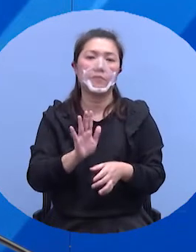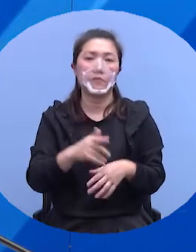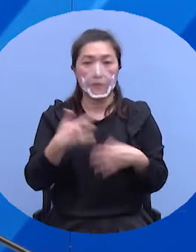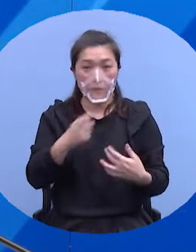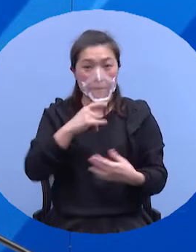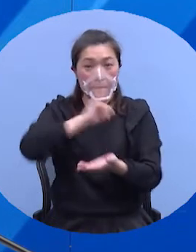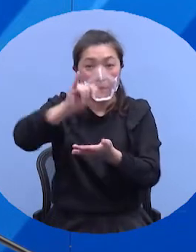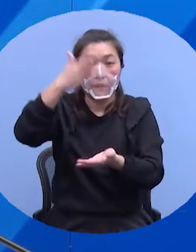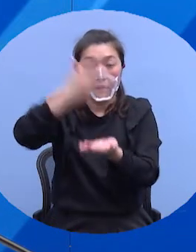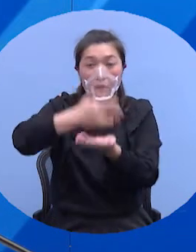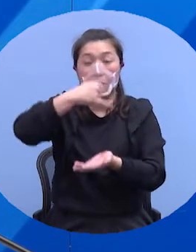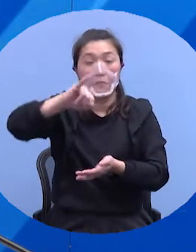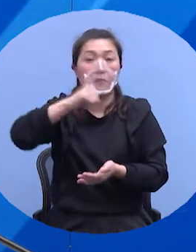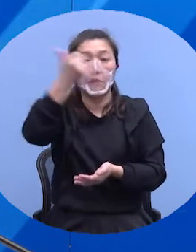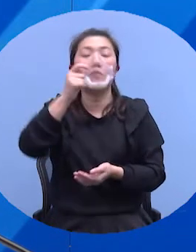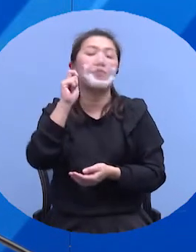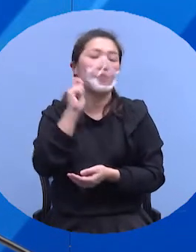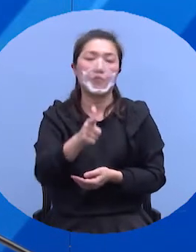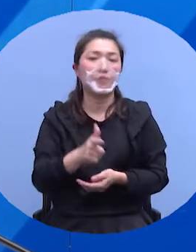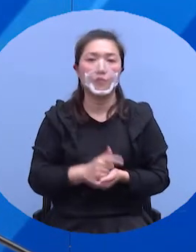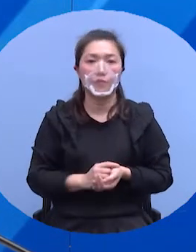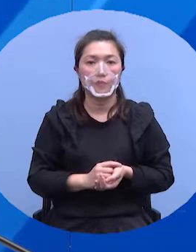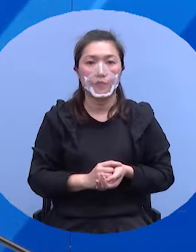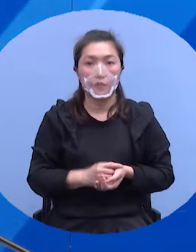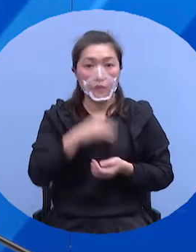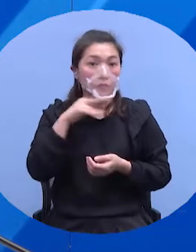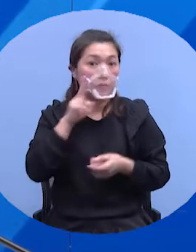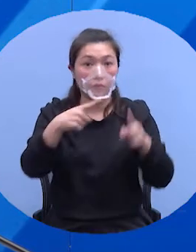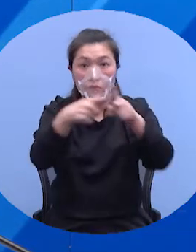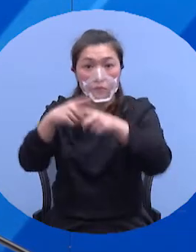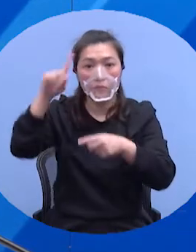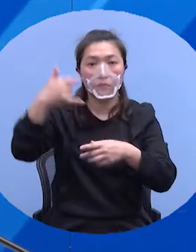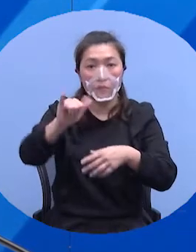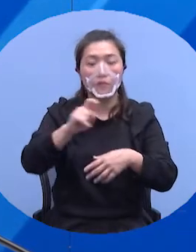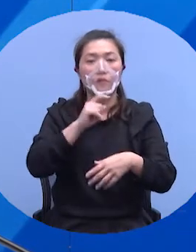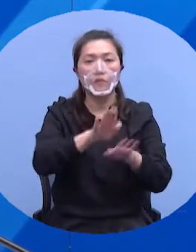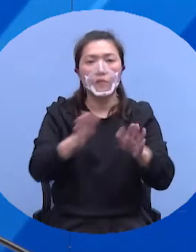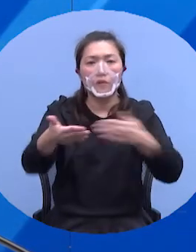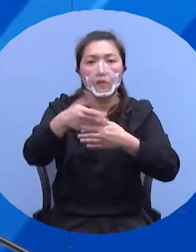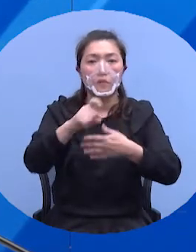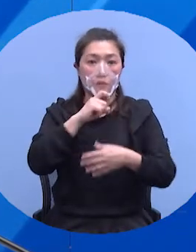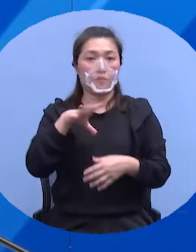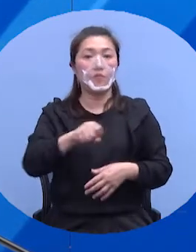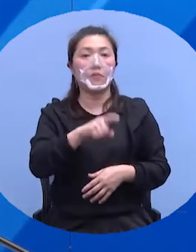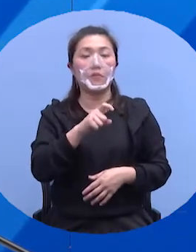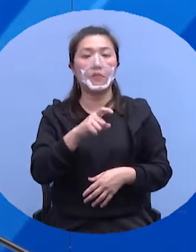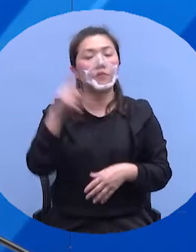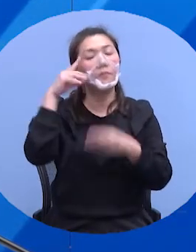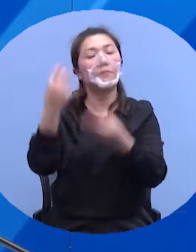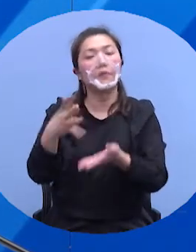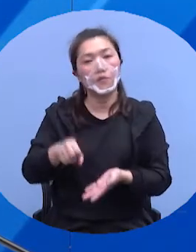禁止他出街啦，是不會禁止他出街的。但如果佢出街咧，我哋嗰個服務包又有一樣嘢，希望佢